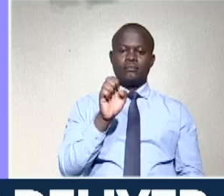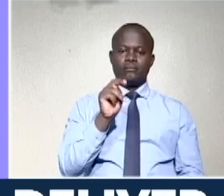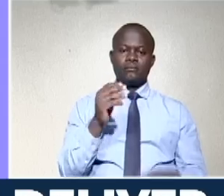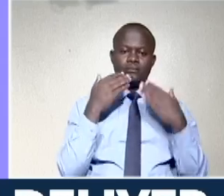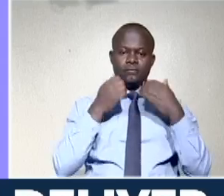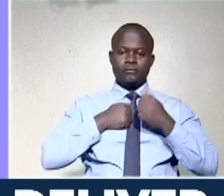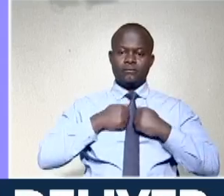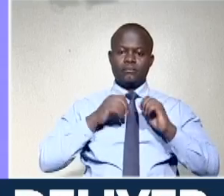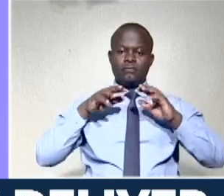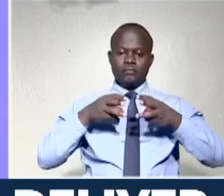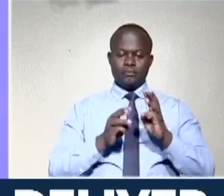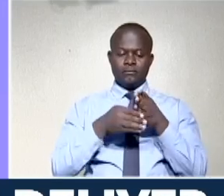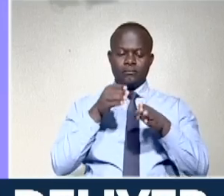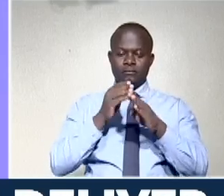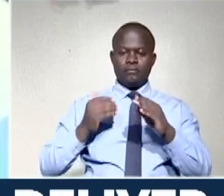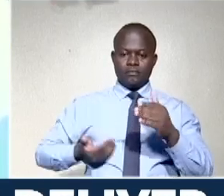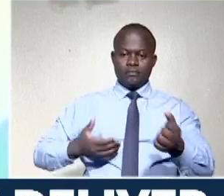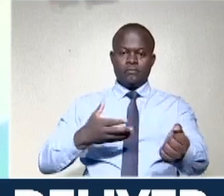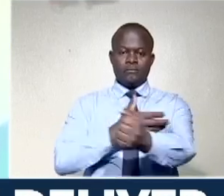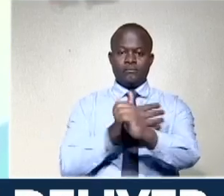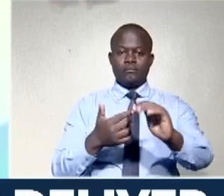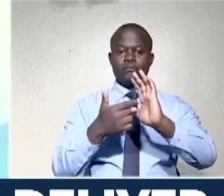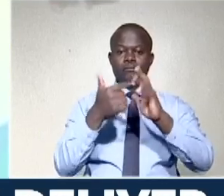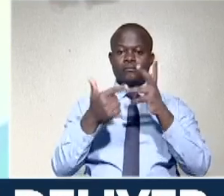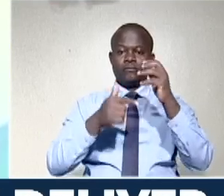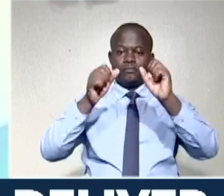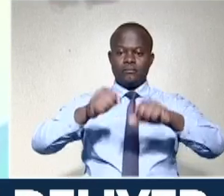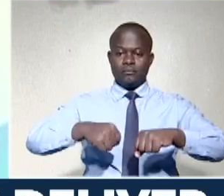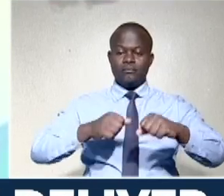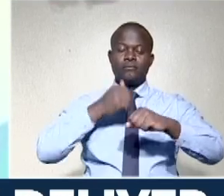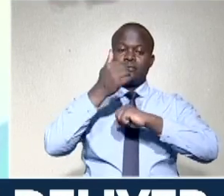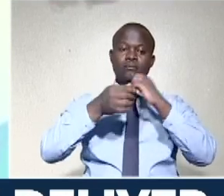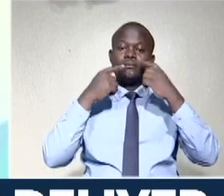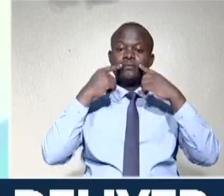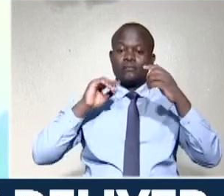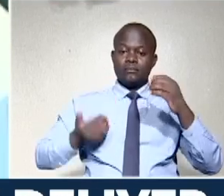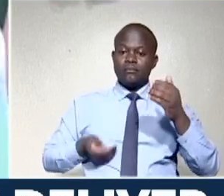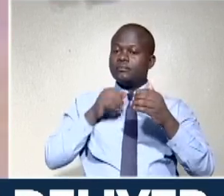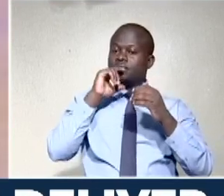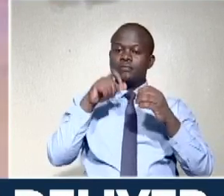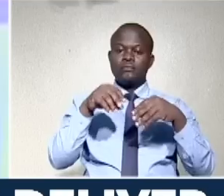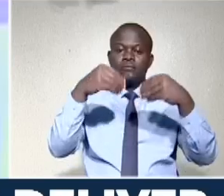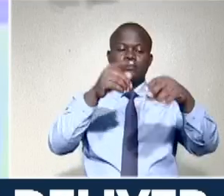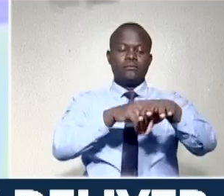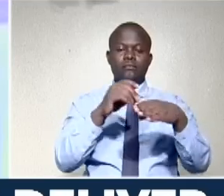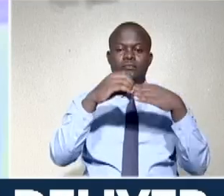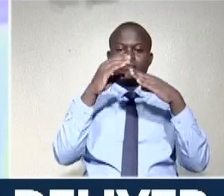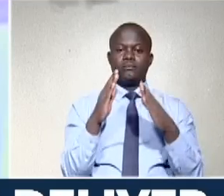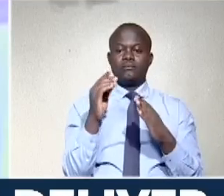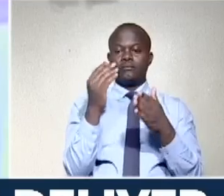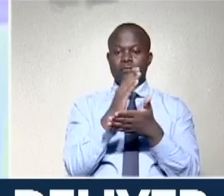yashimye u Rwanda uburyo rwubakiye umugore ubushobozi bwo kugaragaza ibyo ashoboye, maze avuga ko umugore adakwiye kujya ahabwa umwanya mu buyobozi